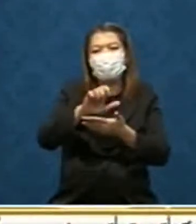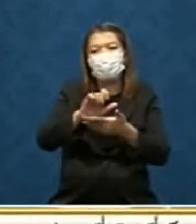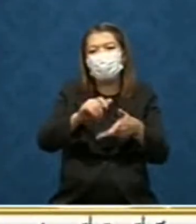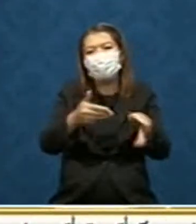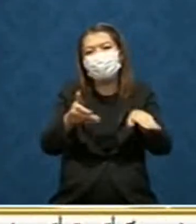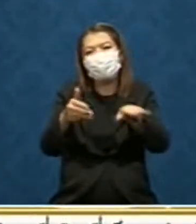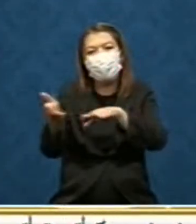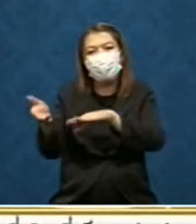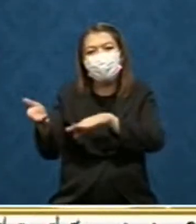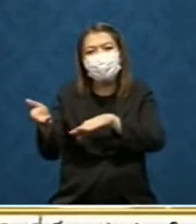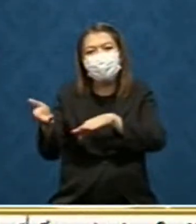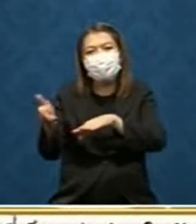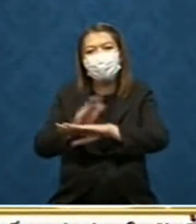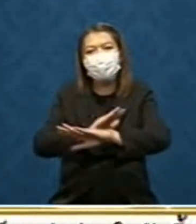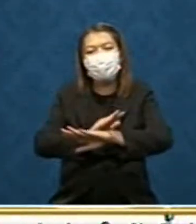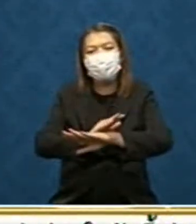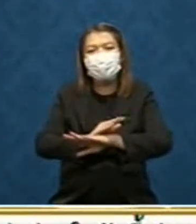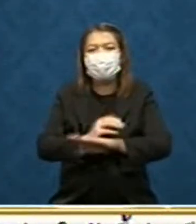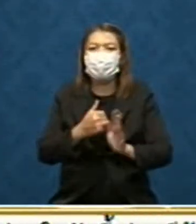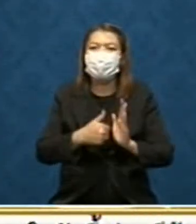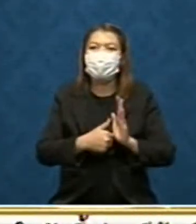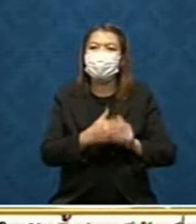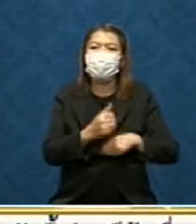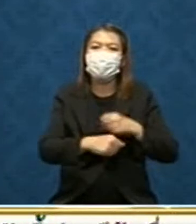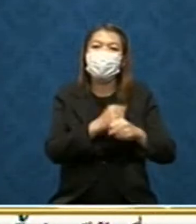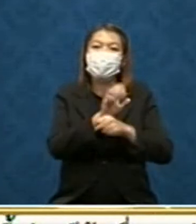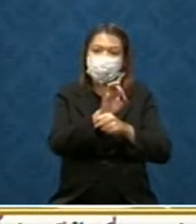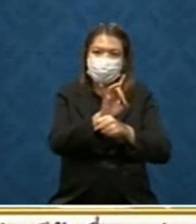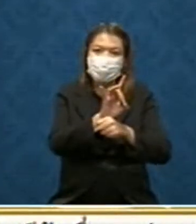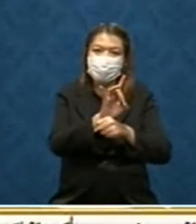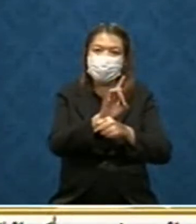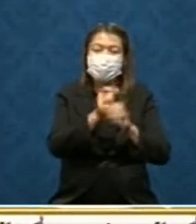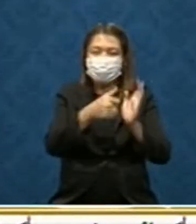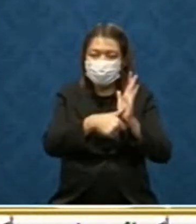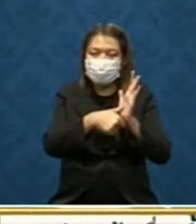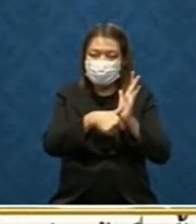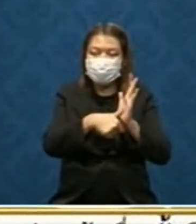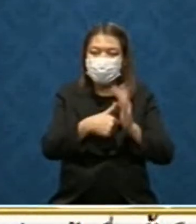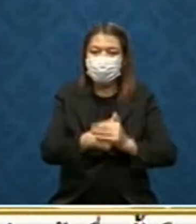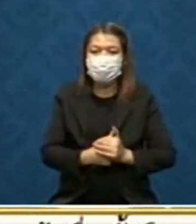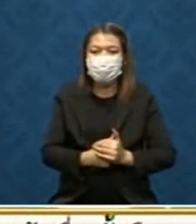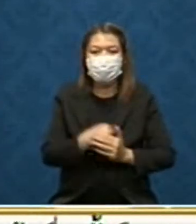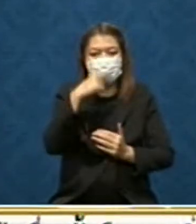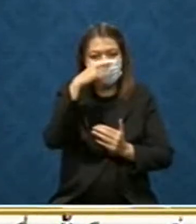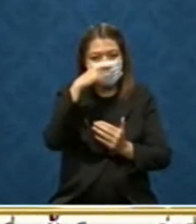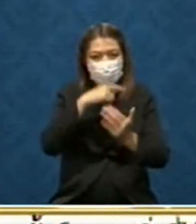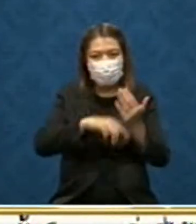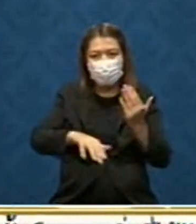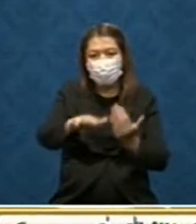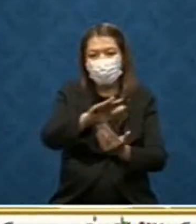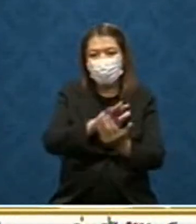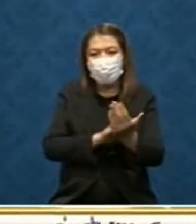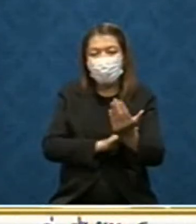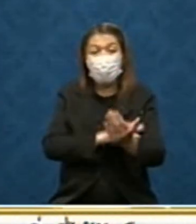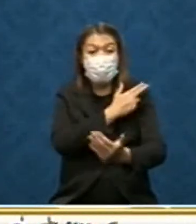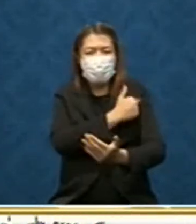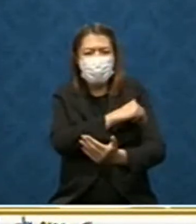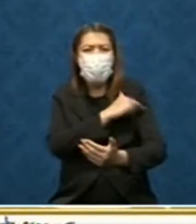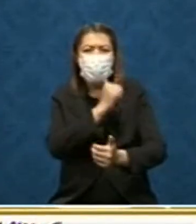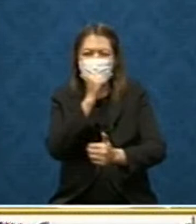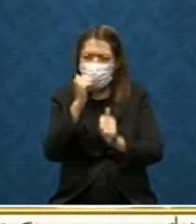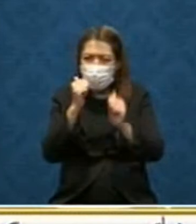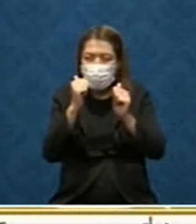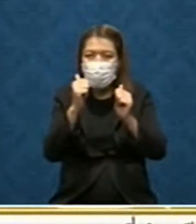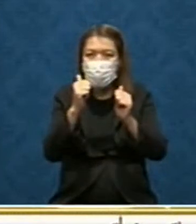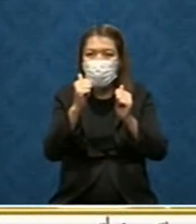้าย่อยตาย นี่ 8 ปีแล้วทำไม ประเทศเรานี่ ที่บอกวาระบบสารสุขดีมาก